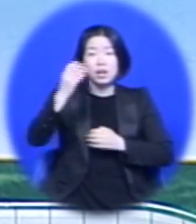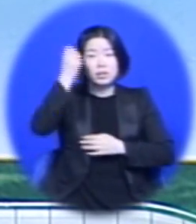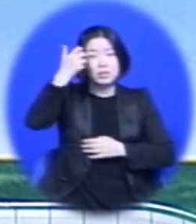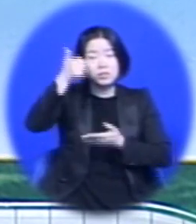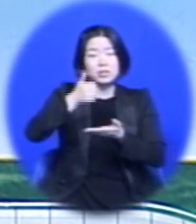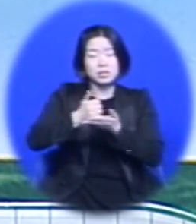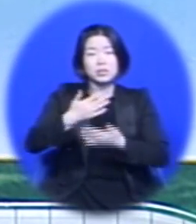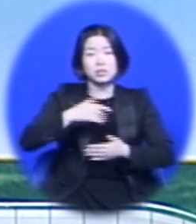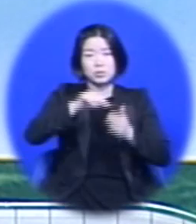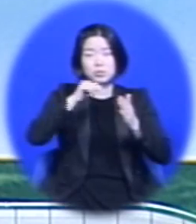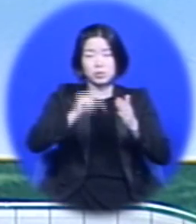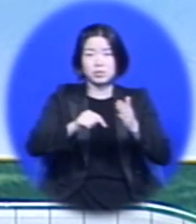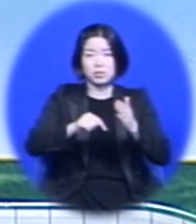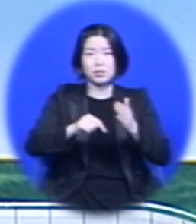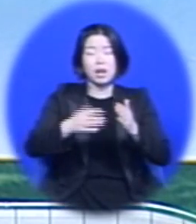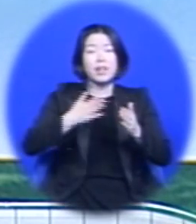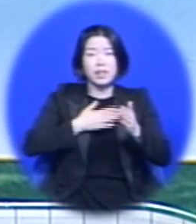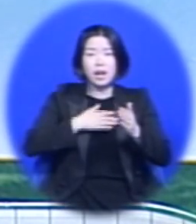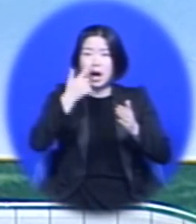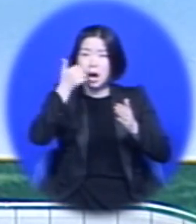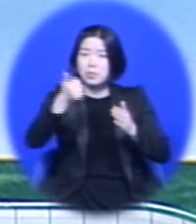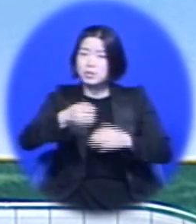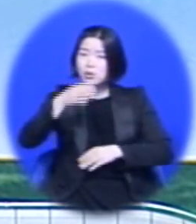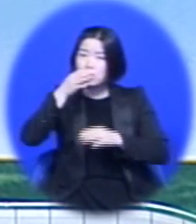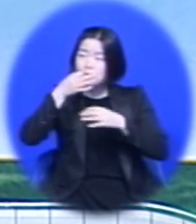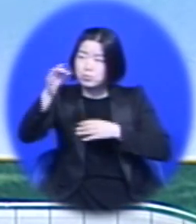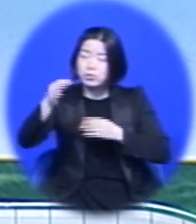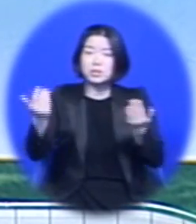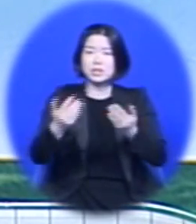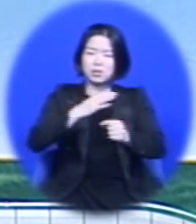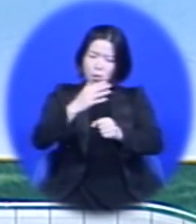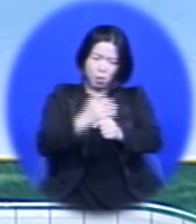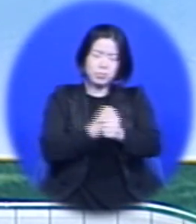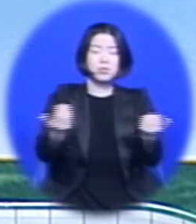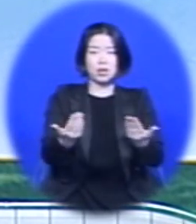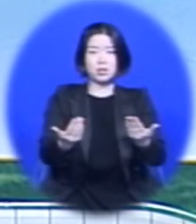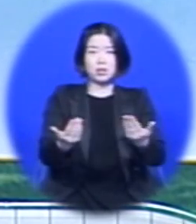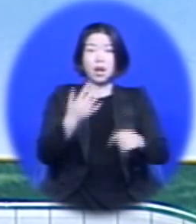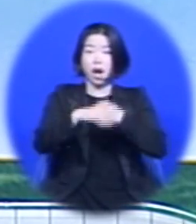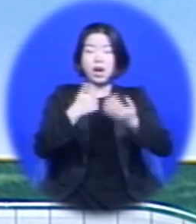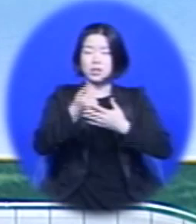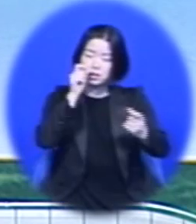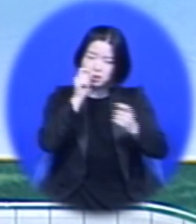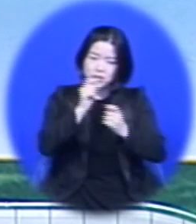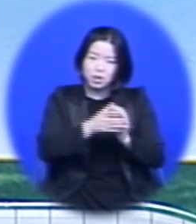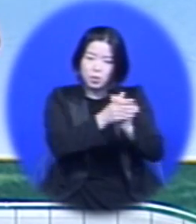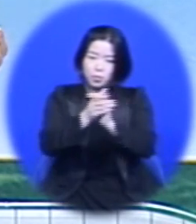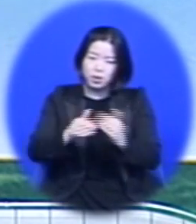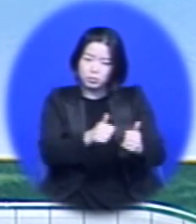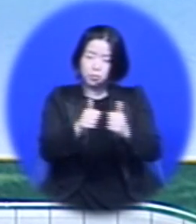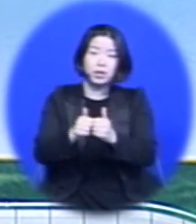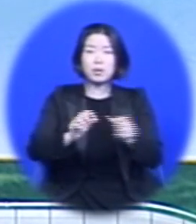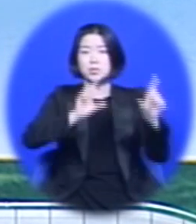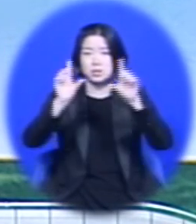성령께서 내 속에서 하나님을 아버지라고 부르는 일은 이건 엄청난 일이에요. 하나님과 친밀한 동행함을 살고